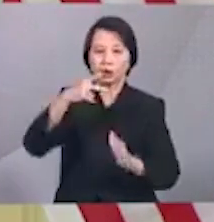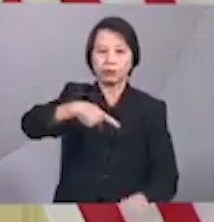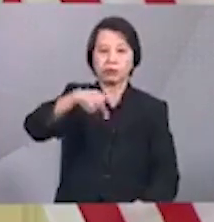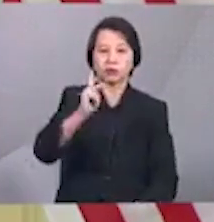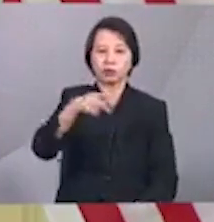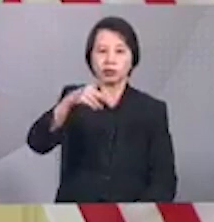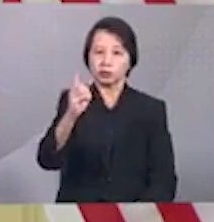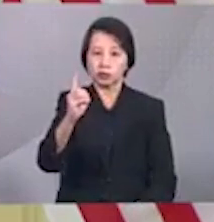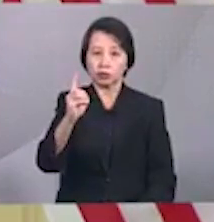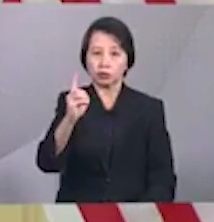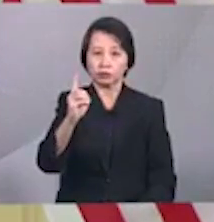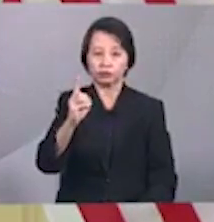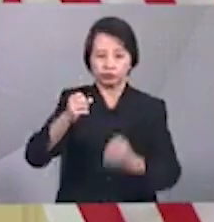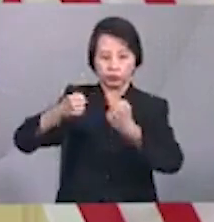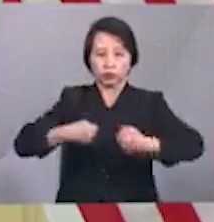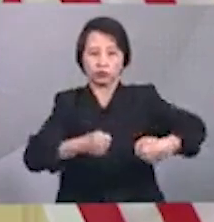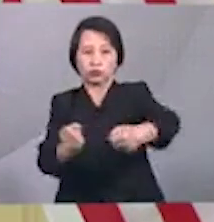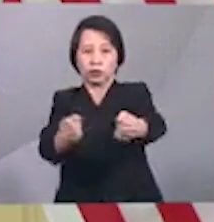PKPD Sungai Lui.